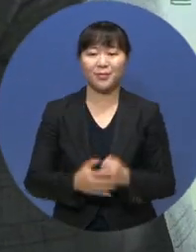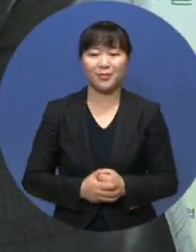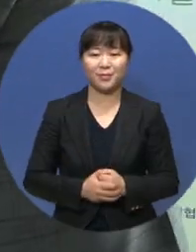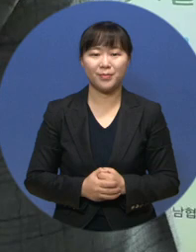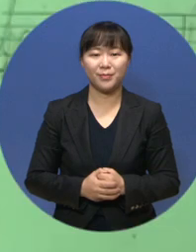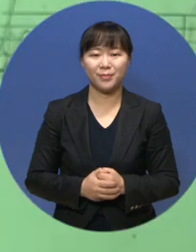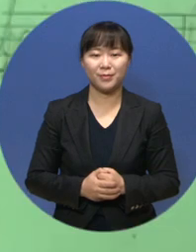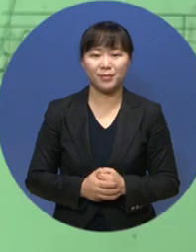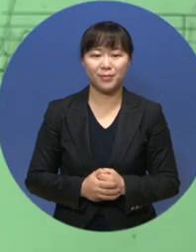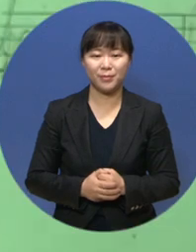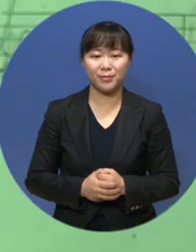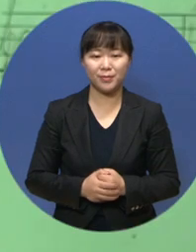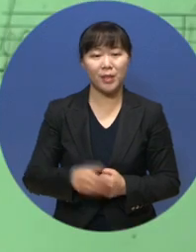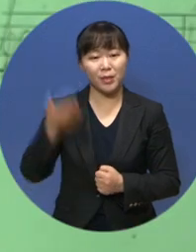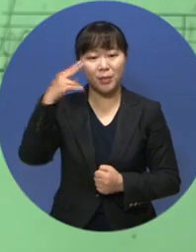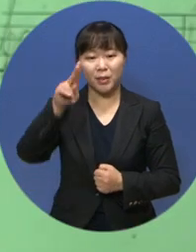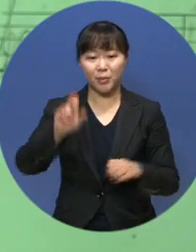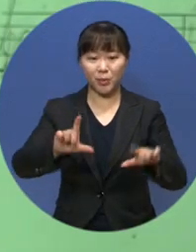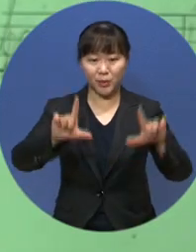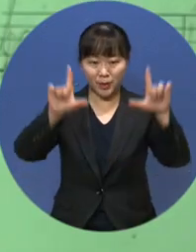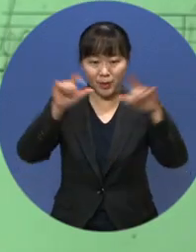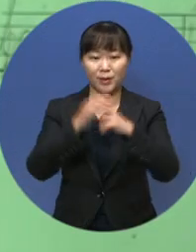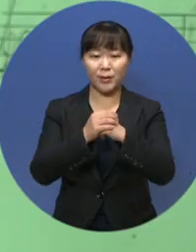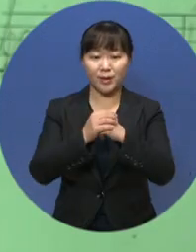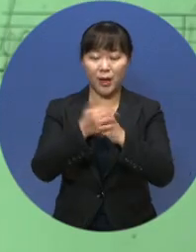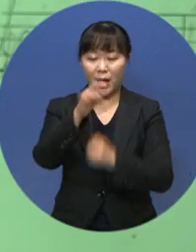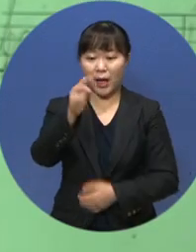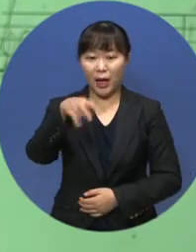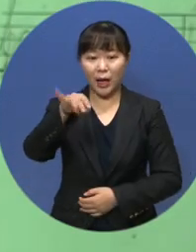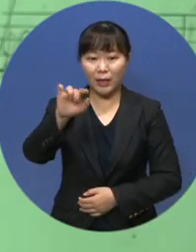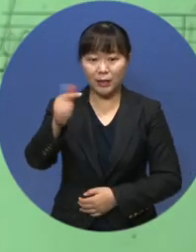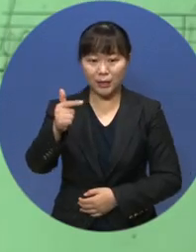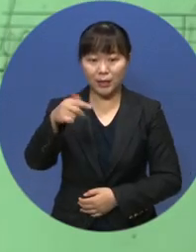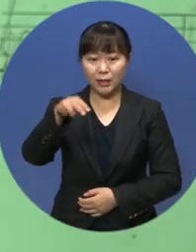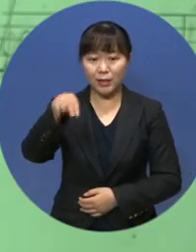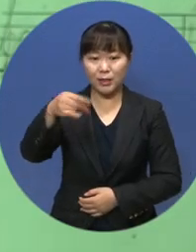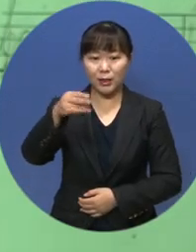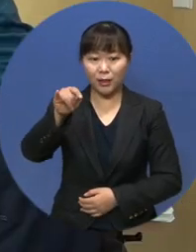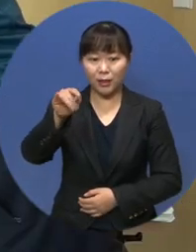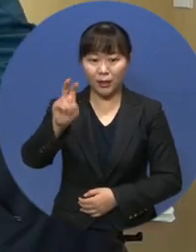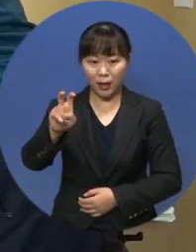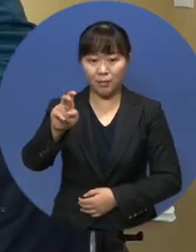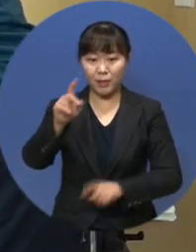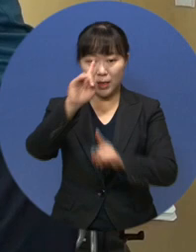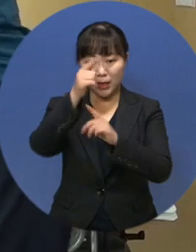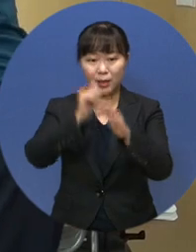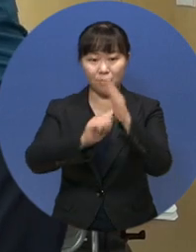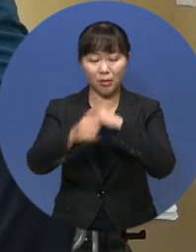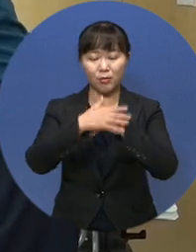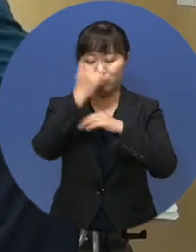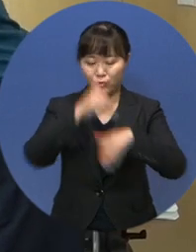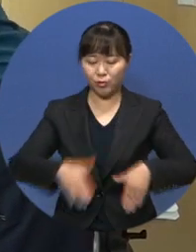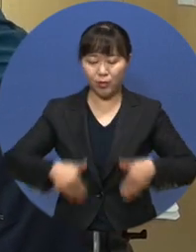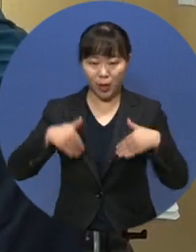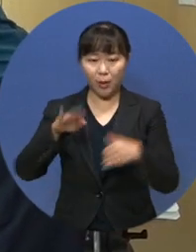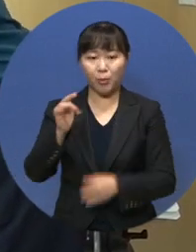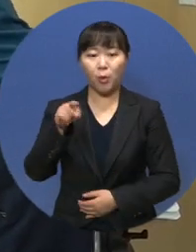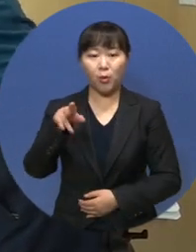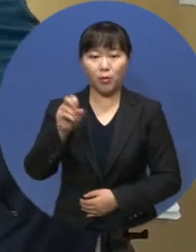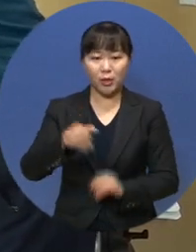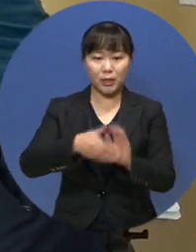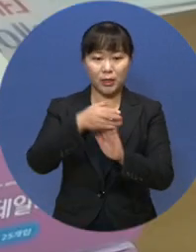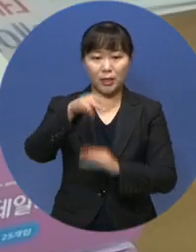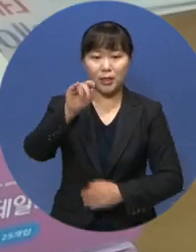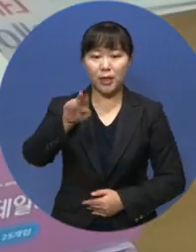가득합니다. 지난 25일 주식회사 한진시스템 이행수 대표는 충남 보령시 삽시도리를